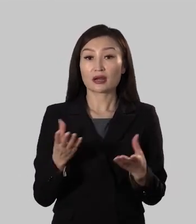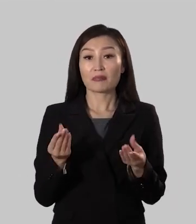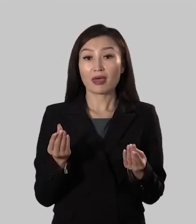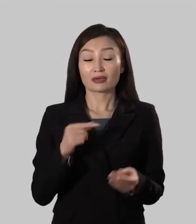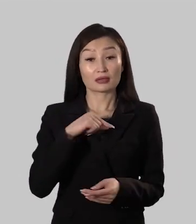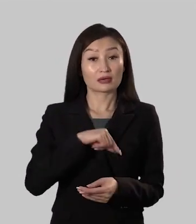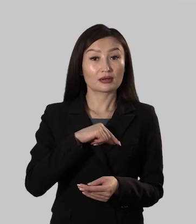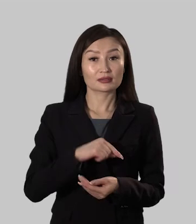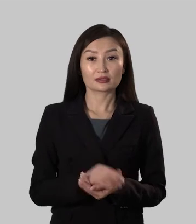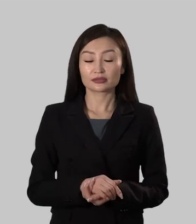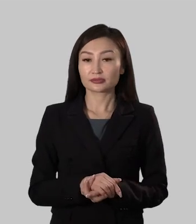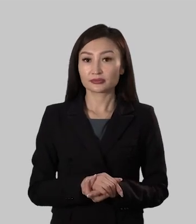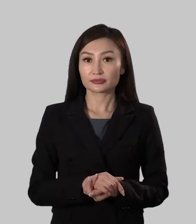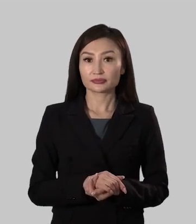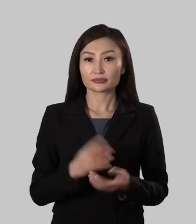мягкий характер.